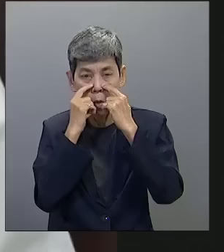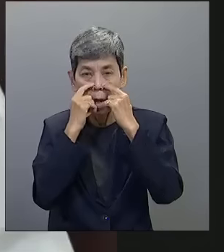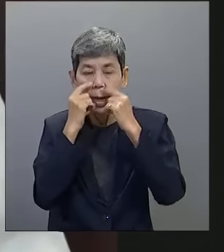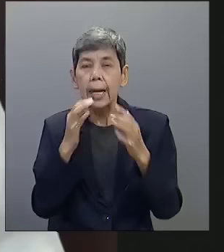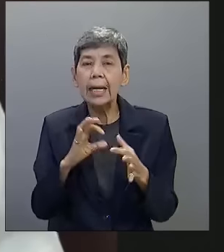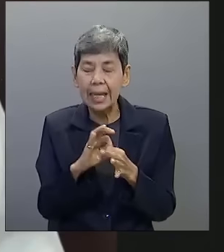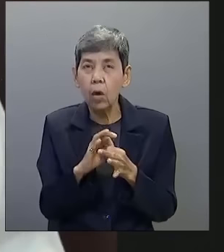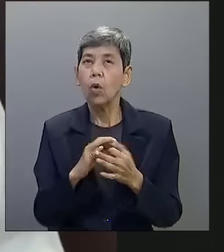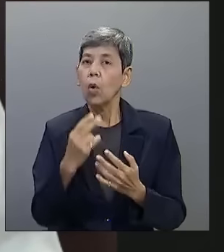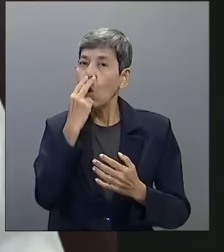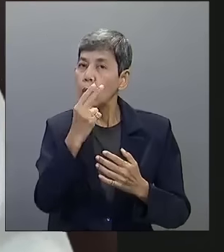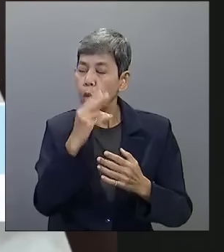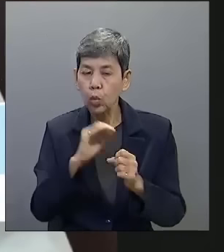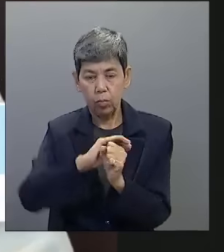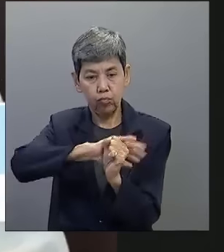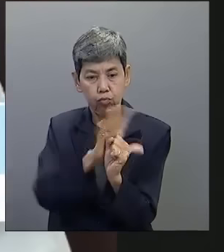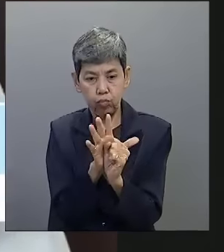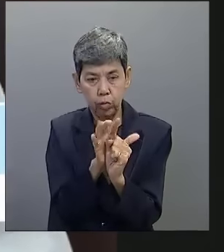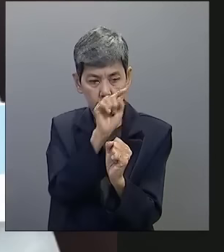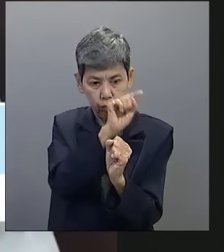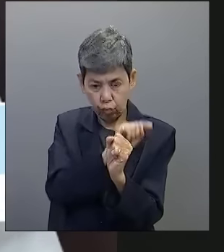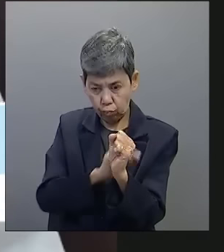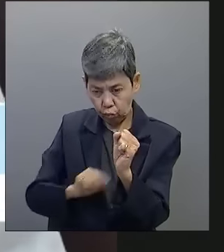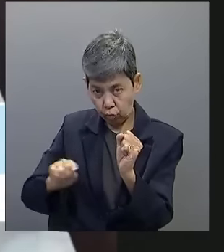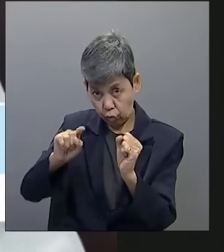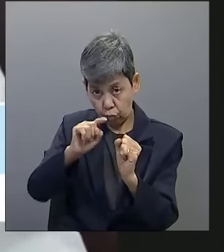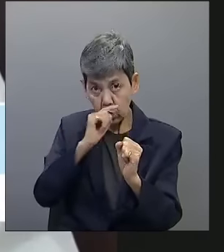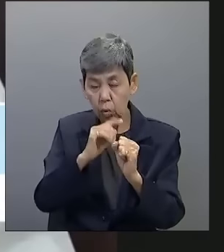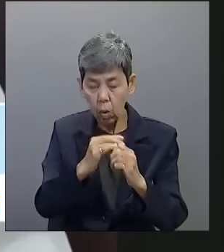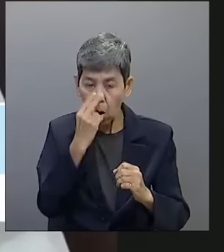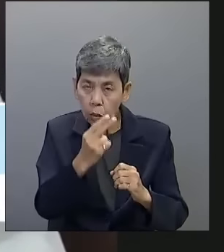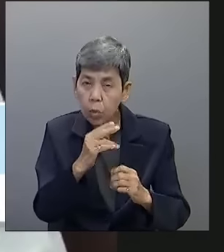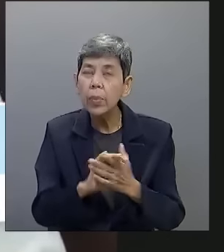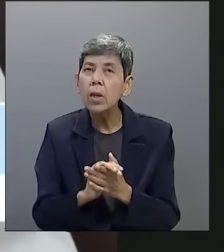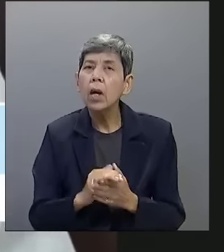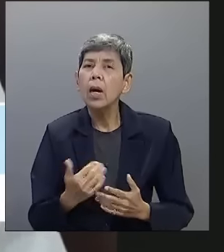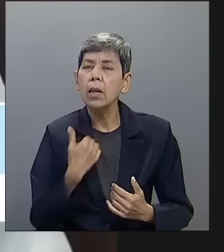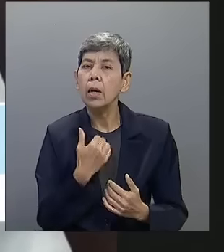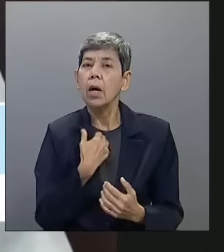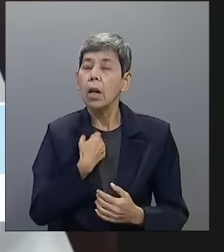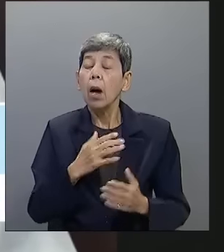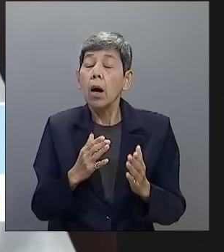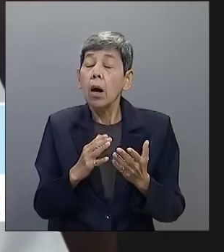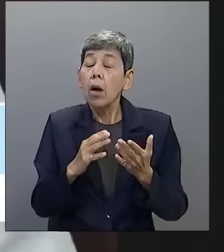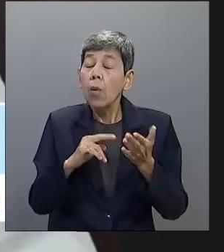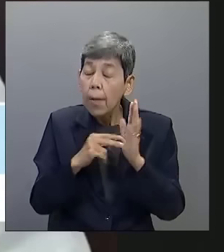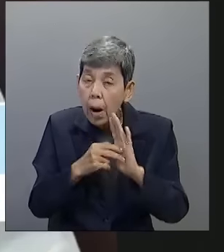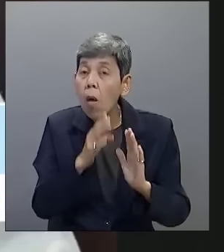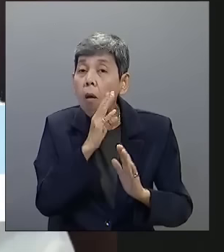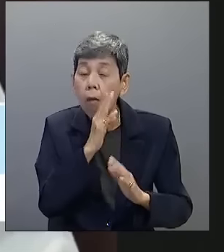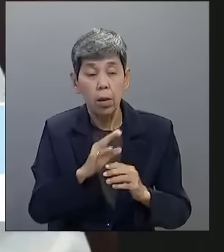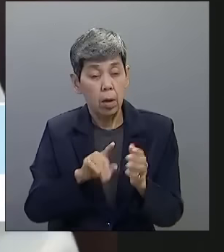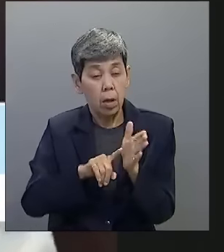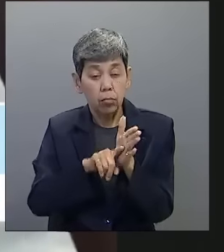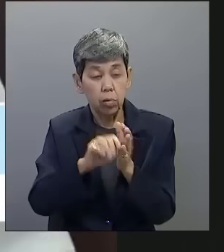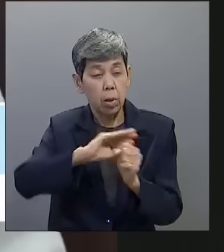ครับ แล้วก็ตรวจบางส่วนของอนุภาคไวรัสโดยความถามคำตอบโดยรวมคือว่าไม่ว่าไวรัสจะกลาย